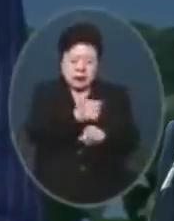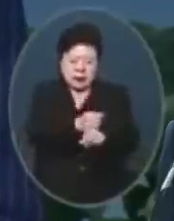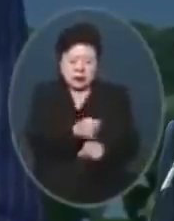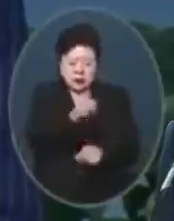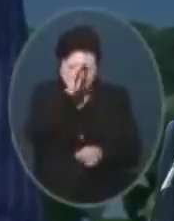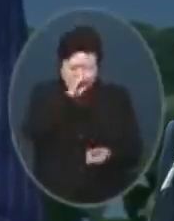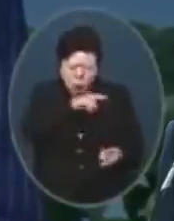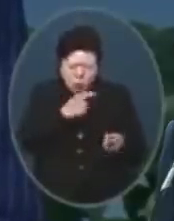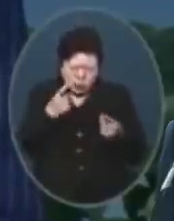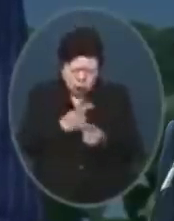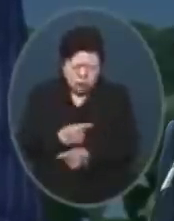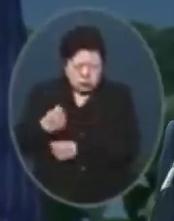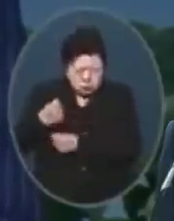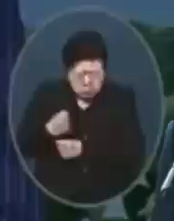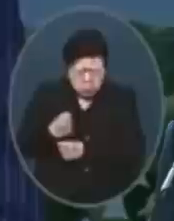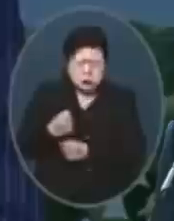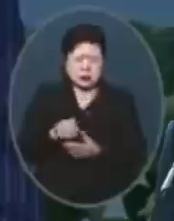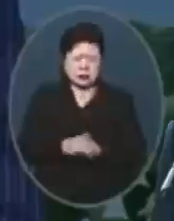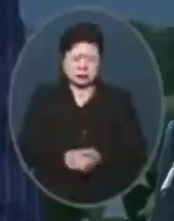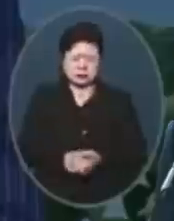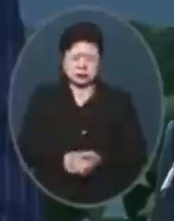병을 대신 짊으셨다.